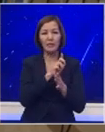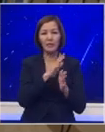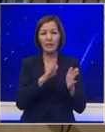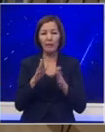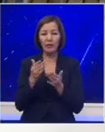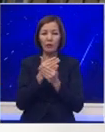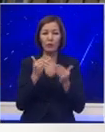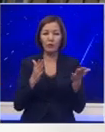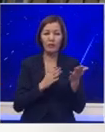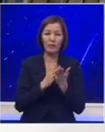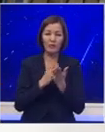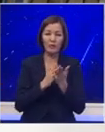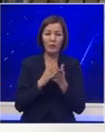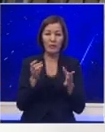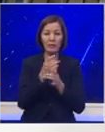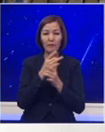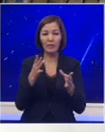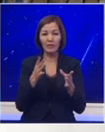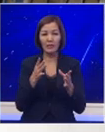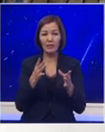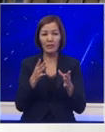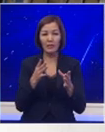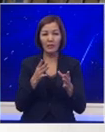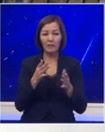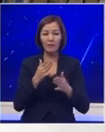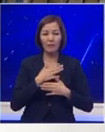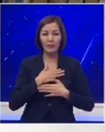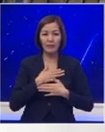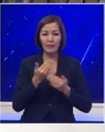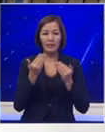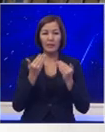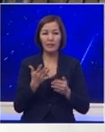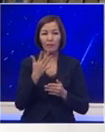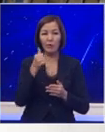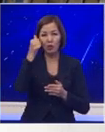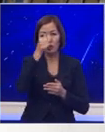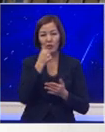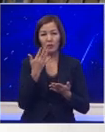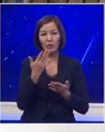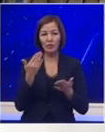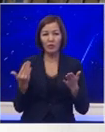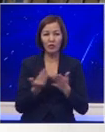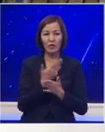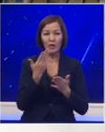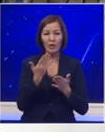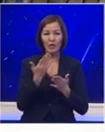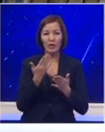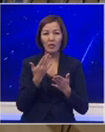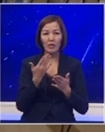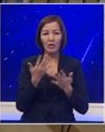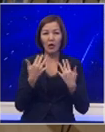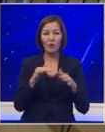музей қызметкерлерінің мерекесі. Біз енді 5 жыл көлемінде жаңа форматта ауылым алтын